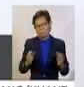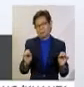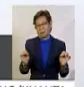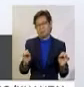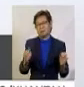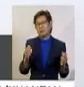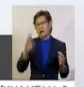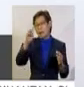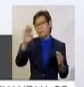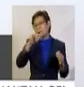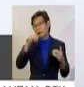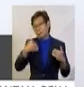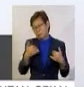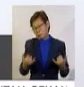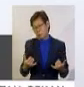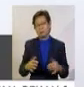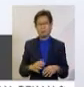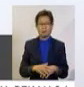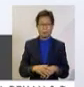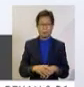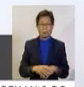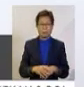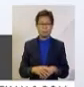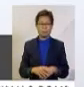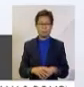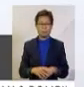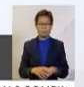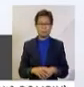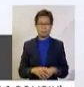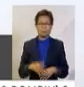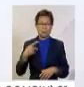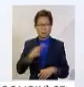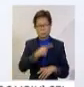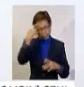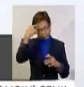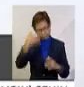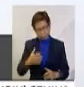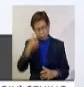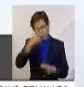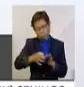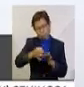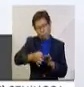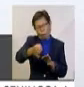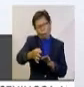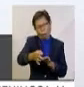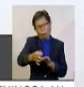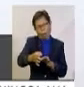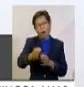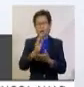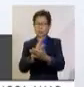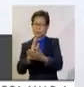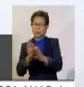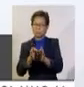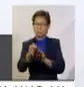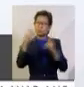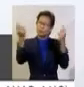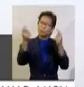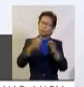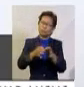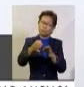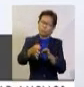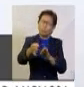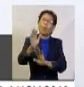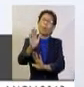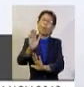tidak akan membelakangi pembinaan kerajaan negeri. So kita ambil keputusan untuk menangguhkan sementara lah sambutan tu.